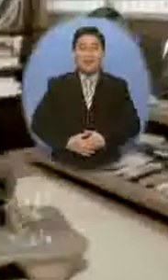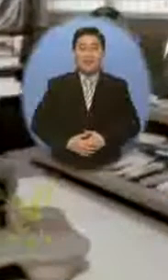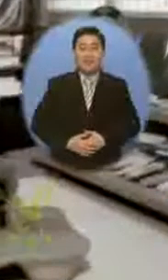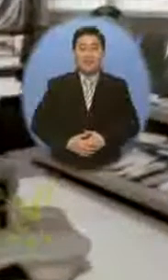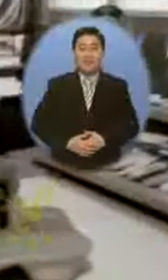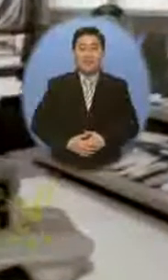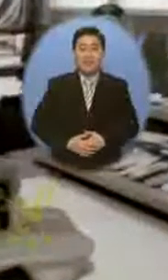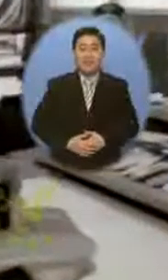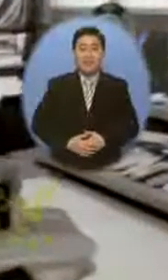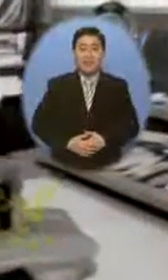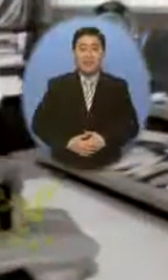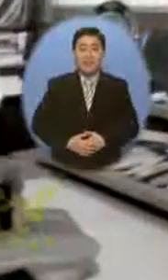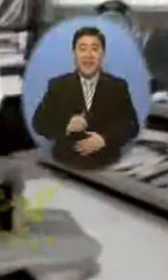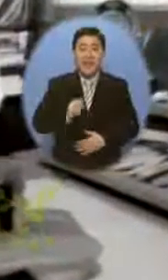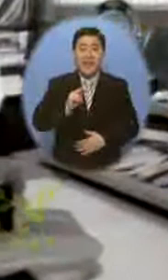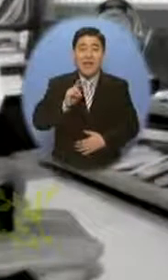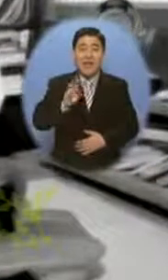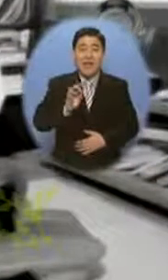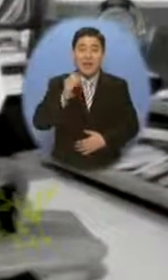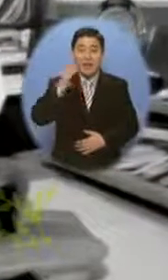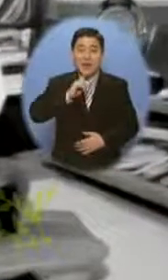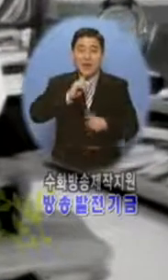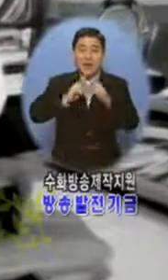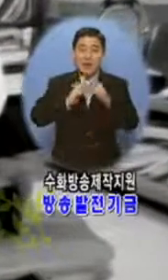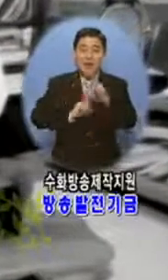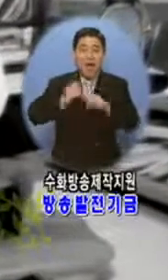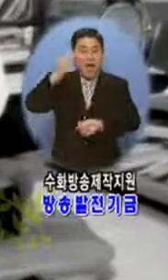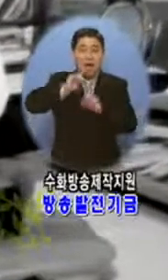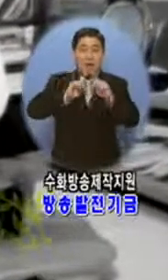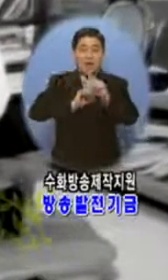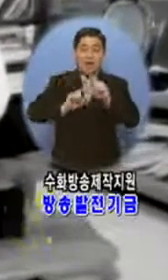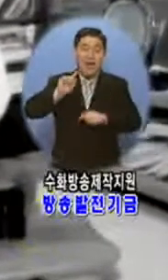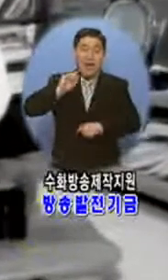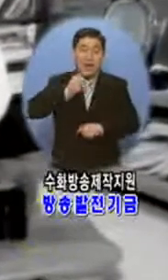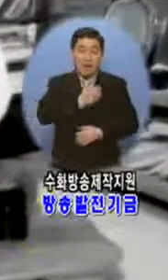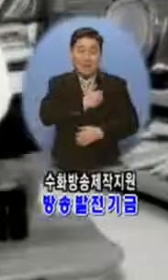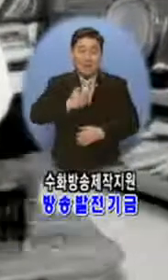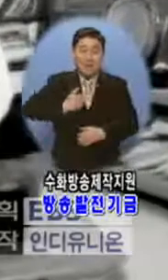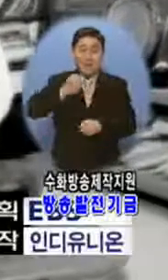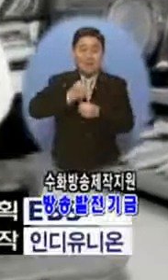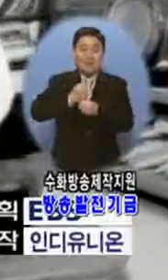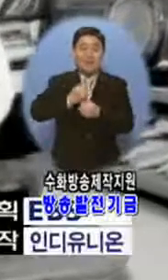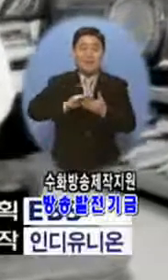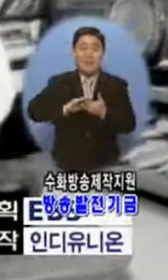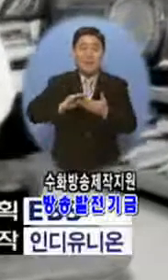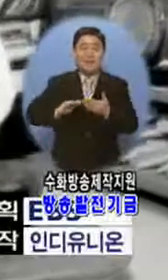향맑은 말 한마디가 우리말을 더욱 아름답고 풍요롭게 만듭니다.